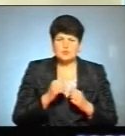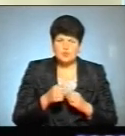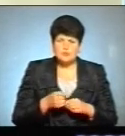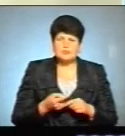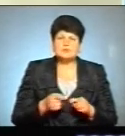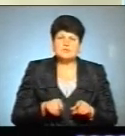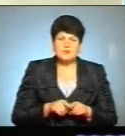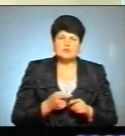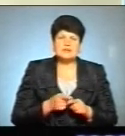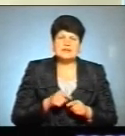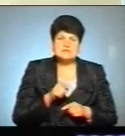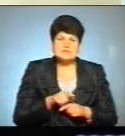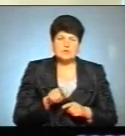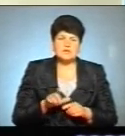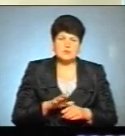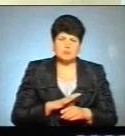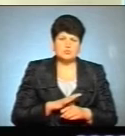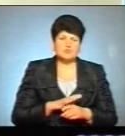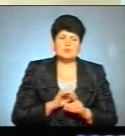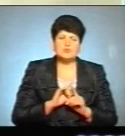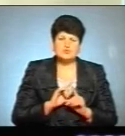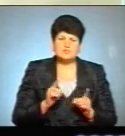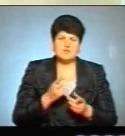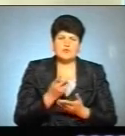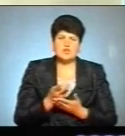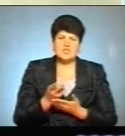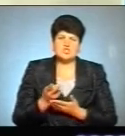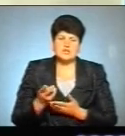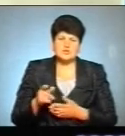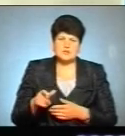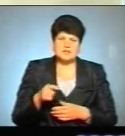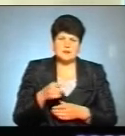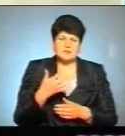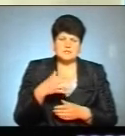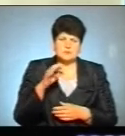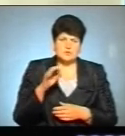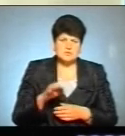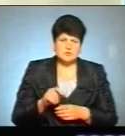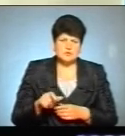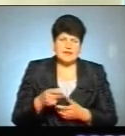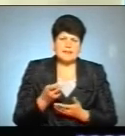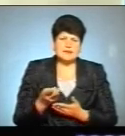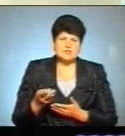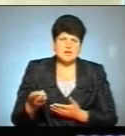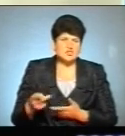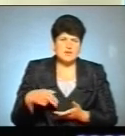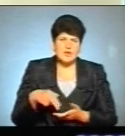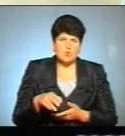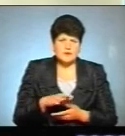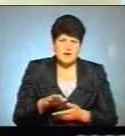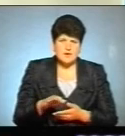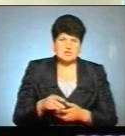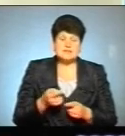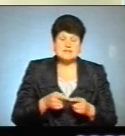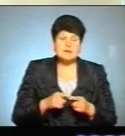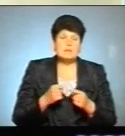цих людей був, особливо для лежачих людей, де в геріатричному пансіонаті 50% людей, які лежачі, які не ходячі, це для них